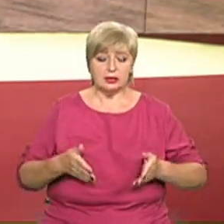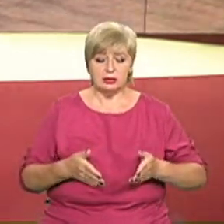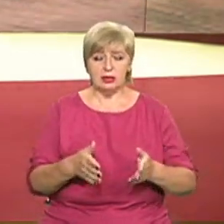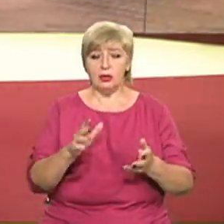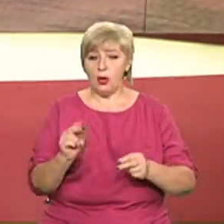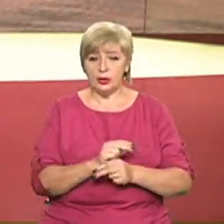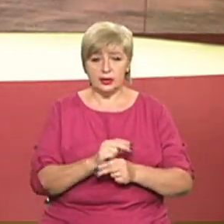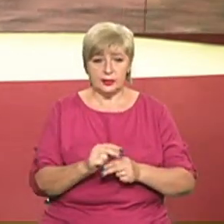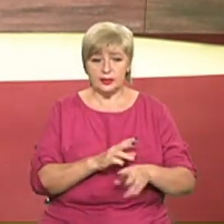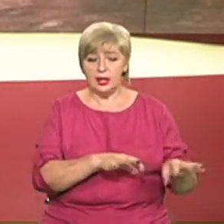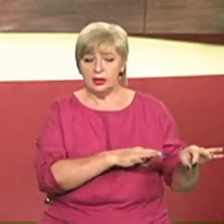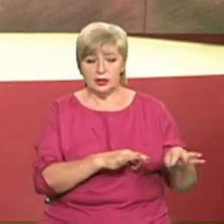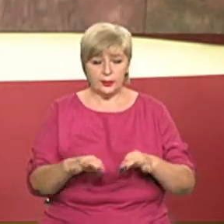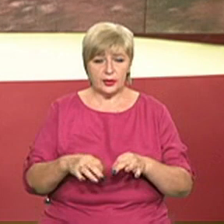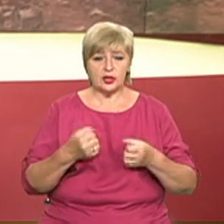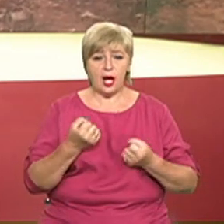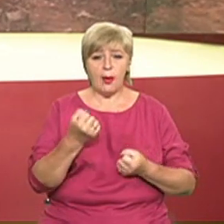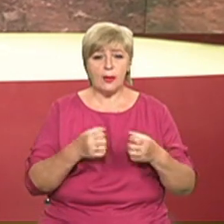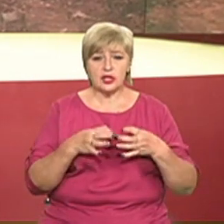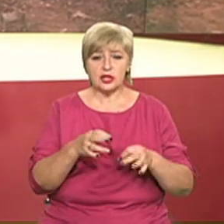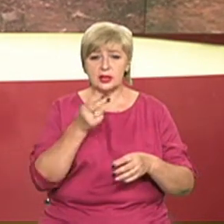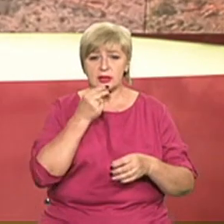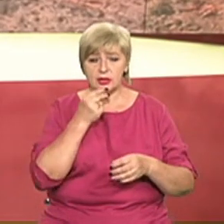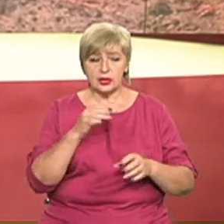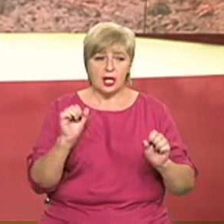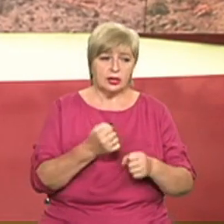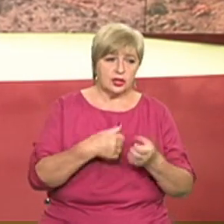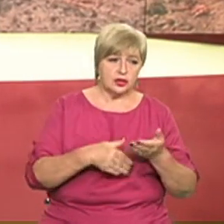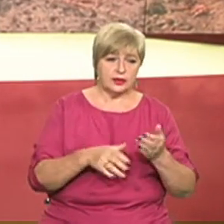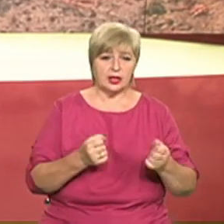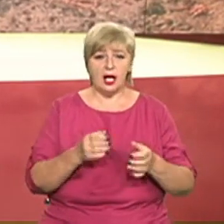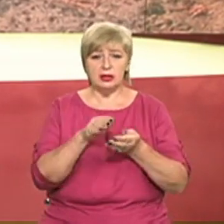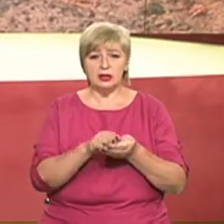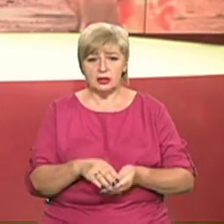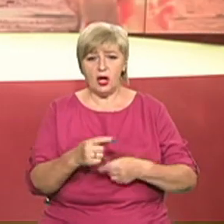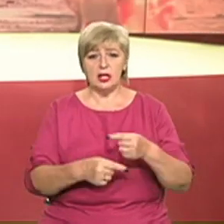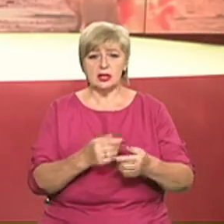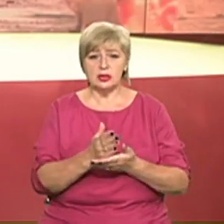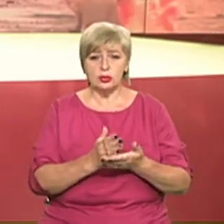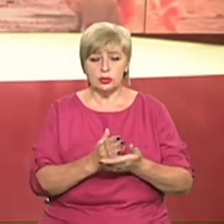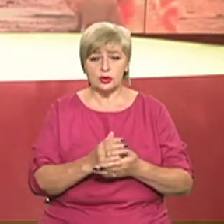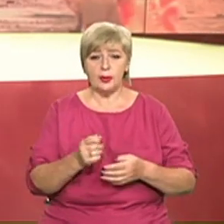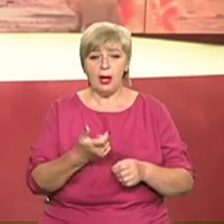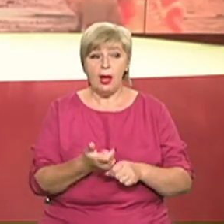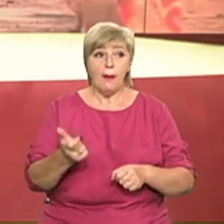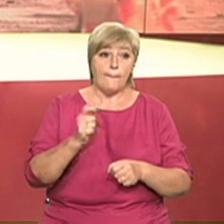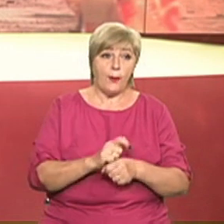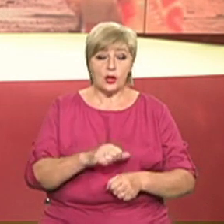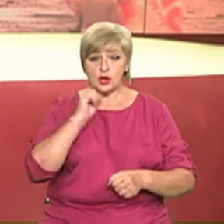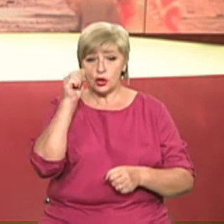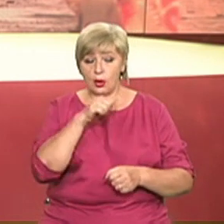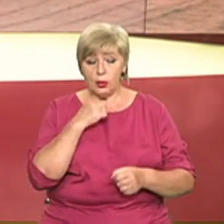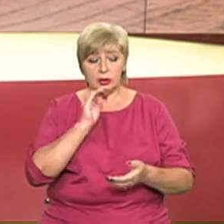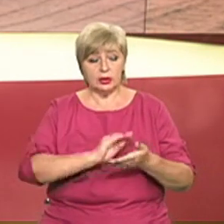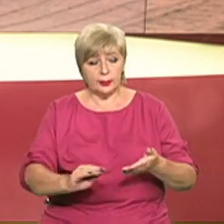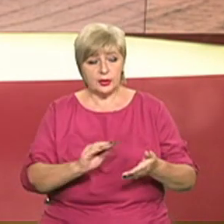не доїжджають ані машини з харчами, ані таксі, ані швидка, ані ритуальна служба. Люди запевняють, понад рік писали до